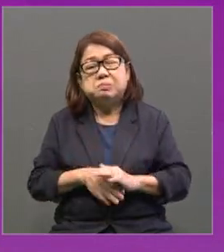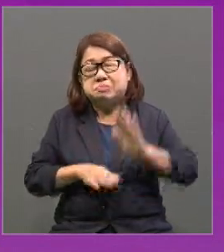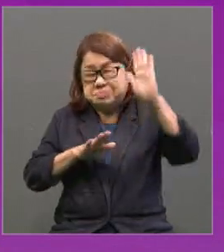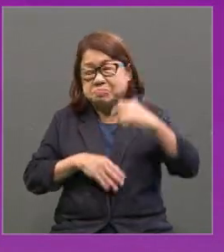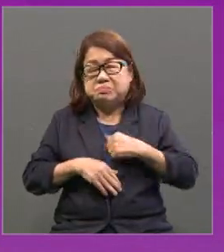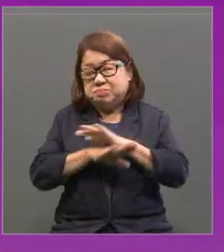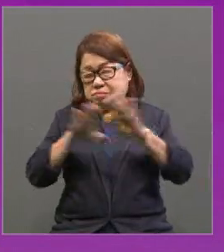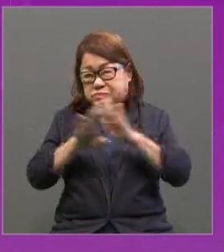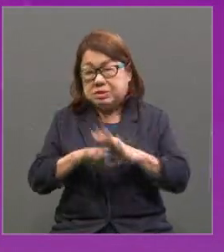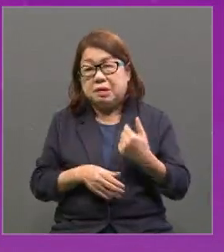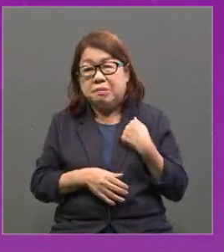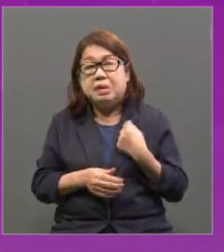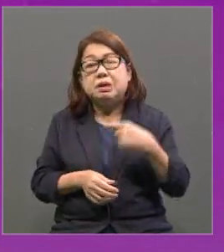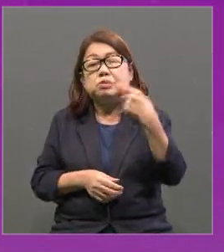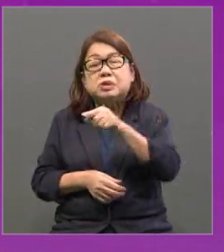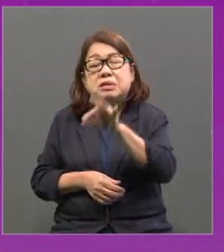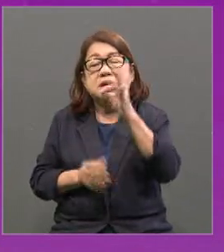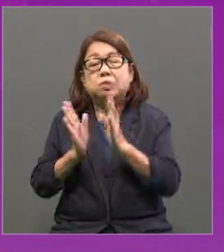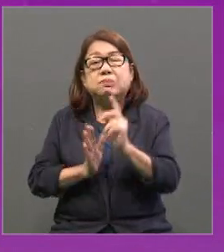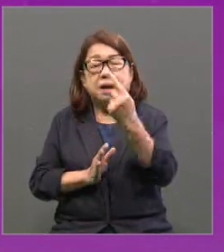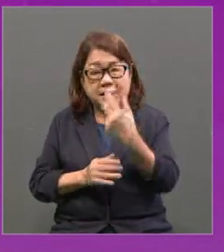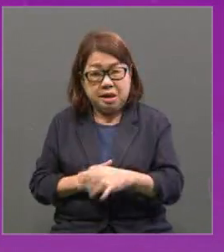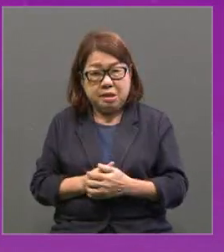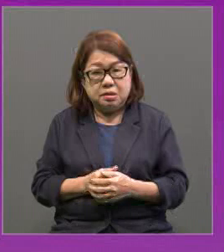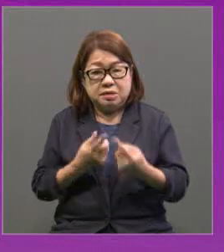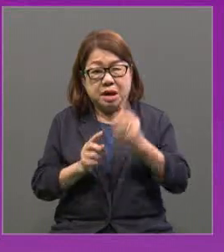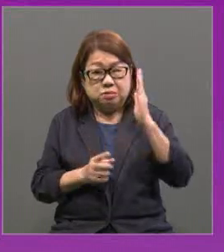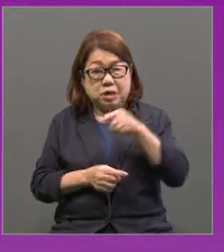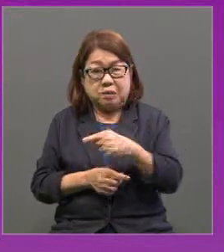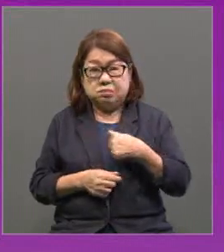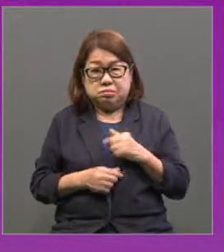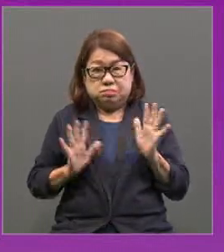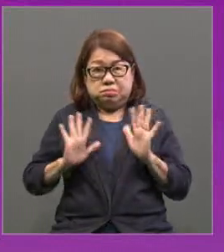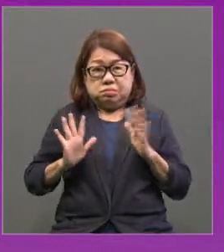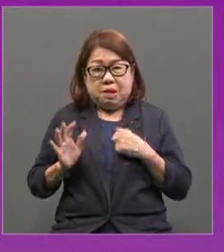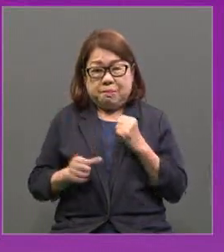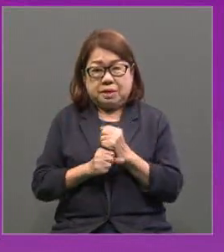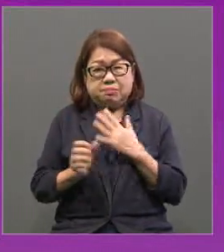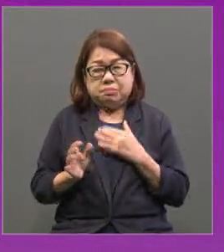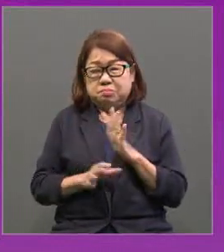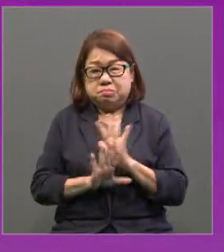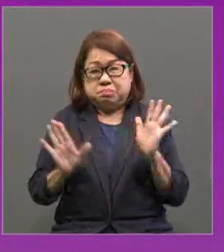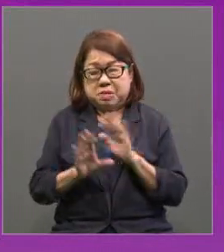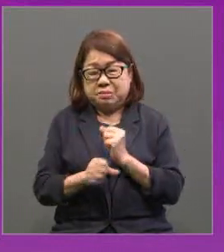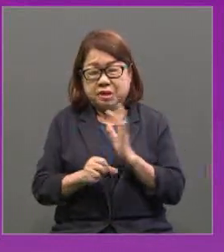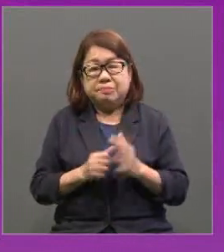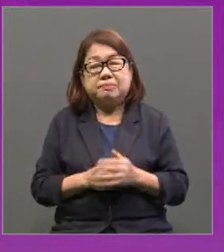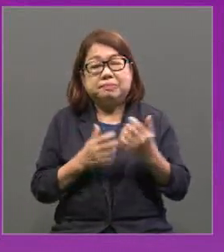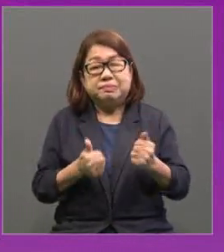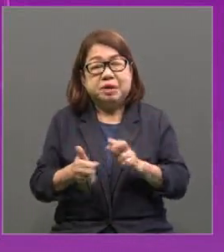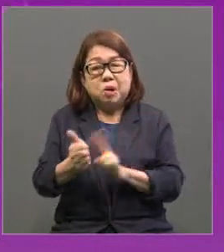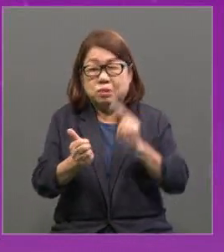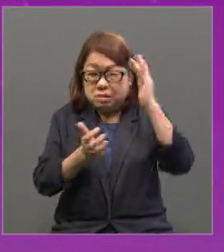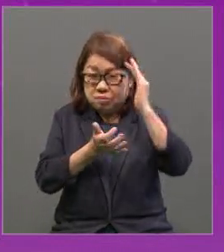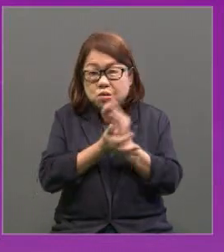แล้วเพราะว่าแอมแต่งตั้งทนายคนอื่นมาแล้วปรากฏว่าทนายคนนั้นเนี่ยเขาบอกว่าเขาไม่ได้รับทำคดีนี ้ บิ๊กโจ๊กบอกล่าสุดทนายพัทคนในภ